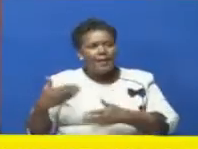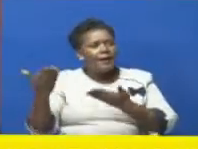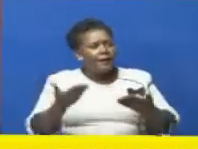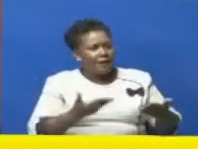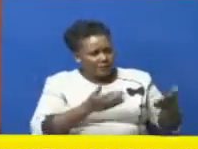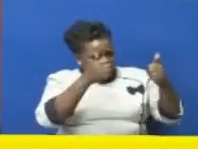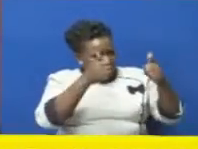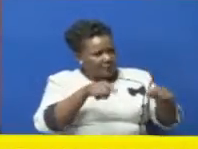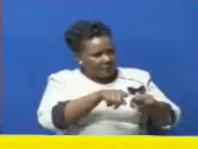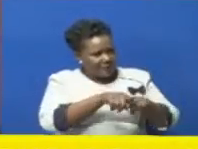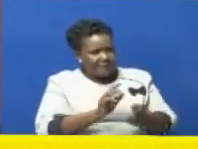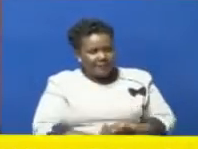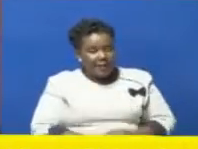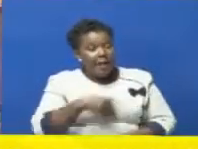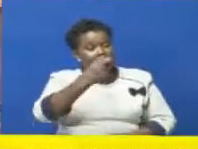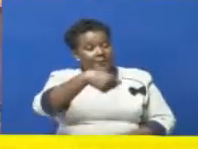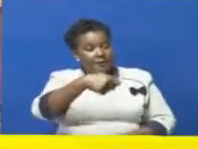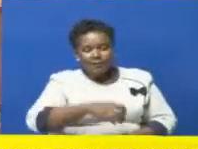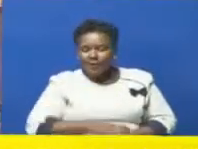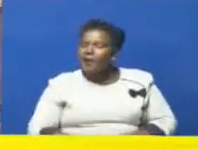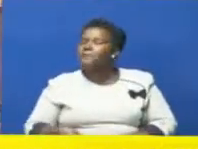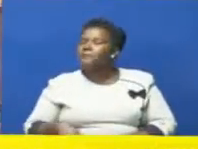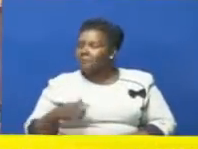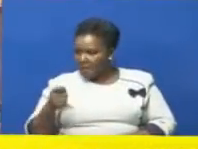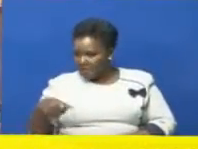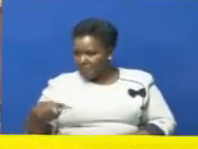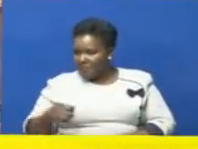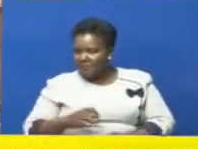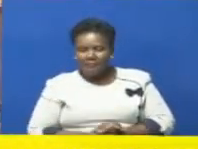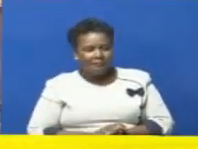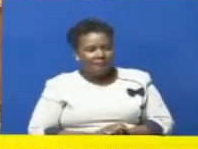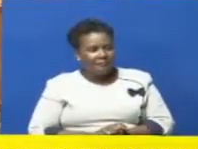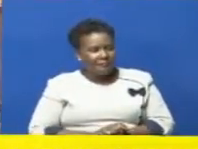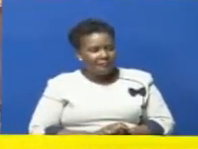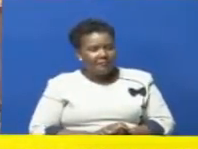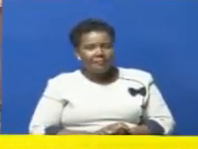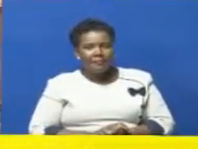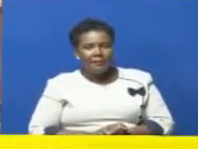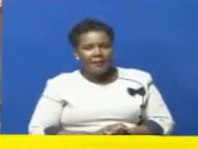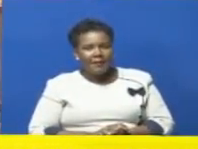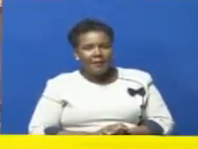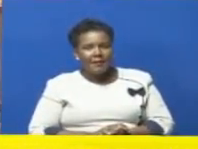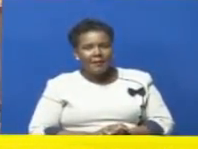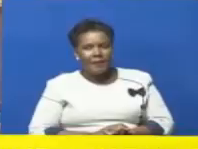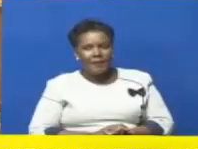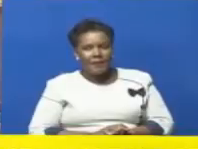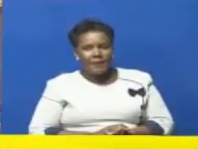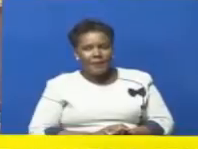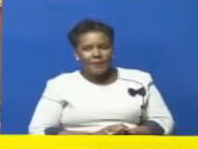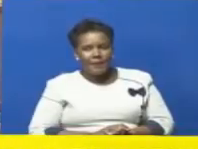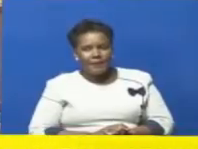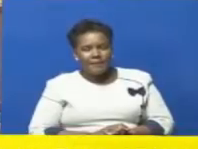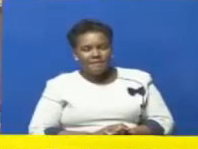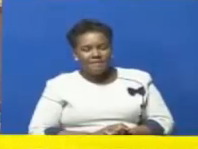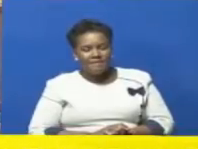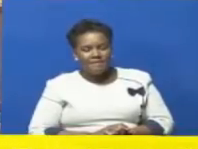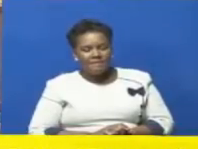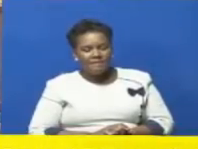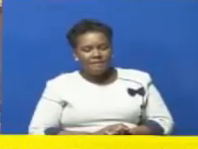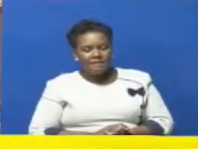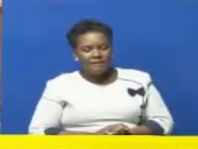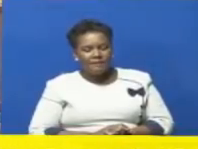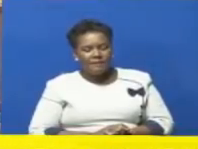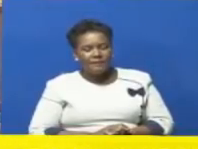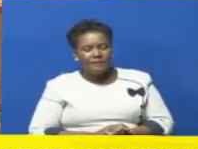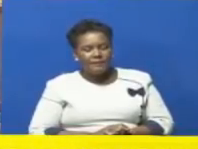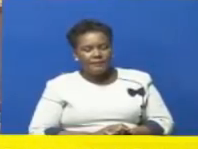Dula, asalamu alaykum bwana. Wa alaykum salaam. Heri ya siku kuu ya Maulid. Naam. Unajua kuna baadhi ya familia ambazo hizi timu